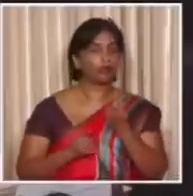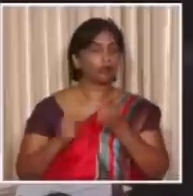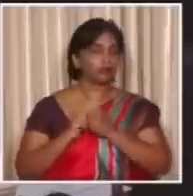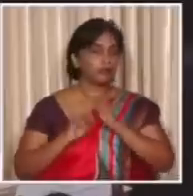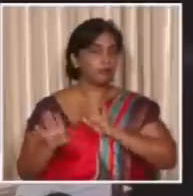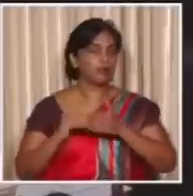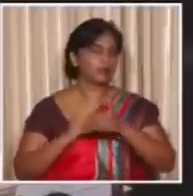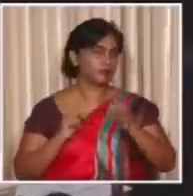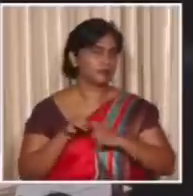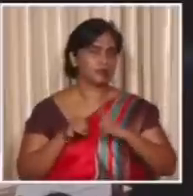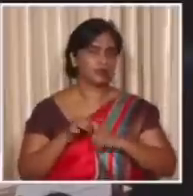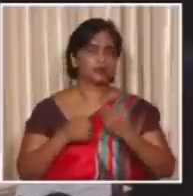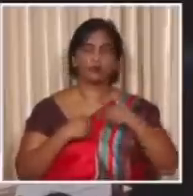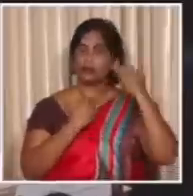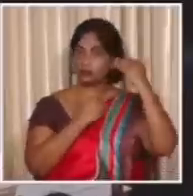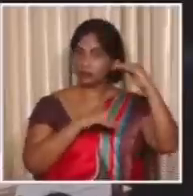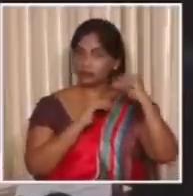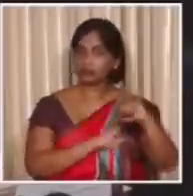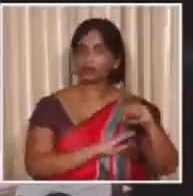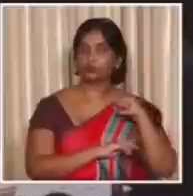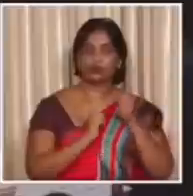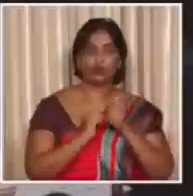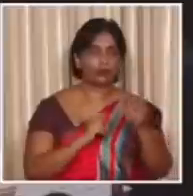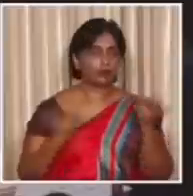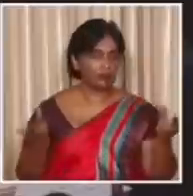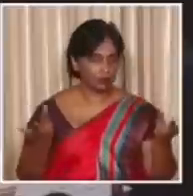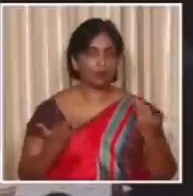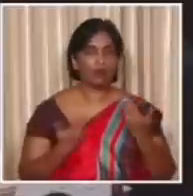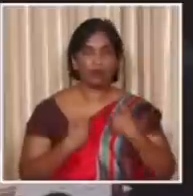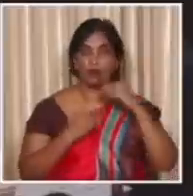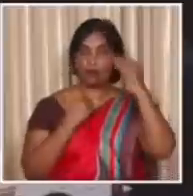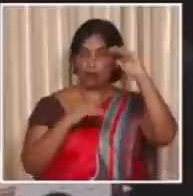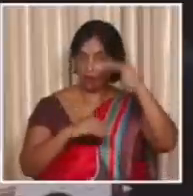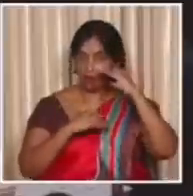ප්‍රශ්නයක් මත. අපි අපනයන වෙළඳපොළ ශක්තිමත් කරගන්න සමත් උනේ නේ. අපි